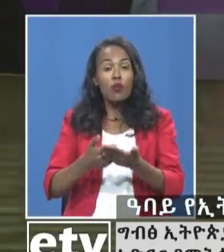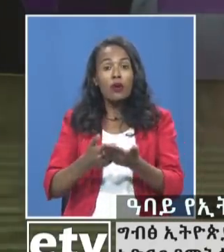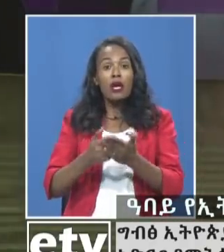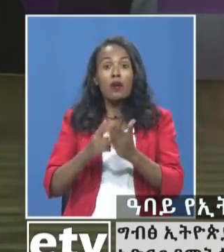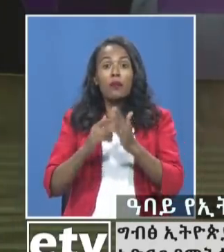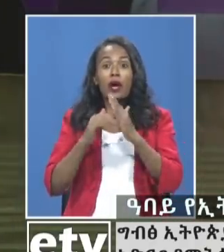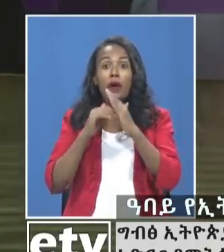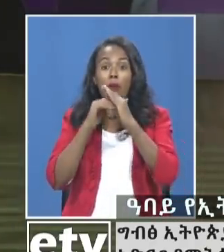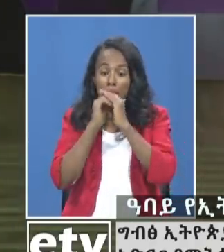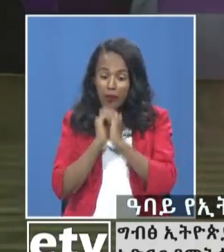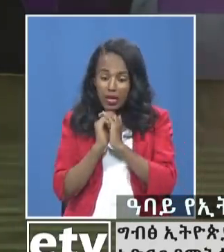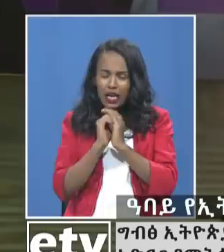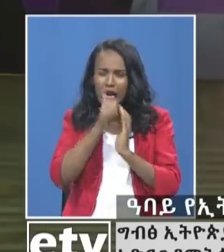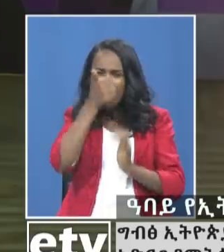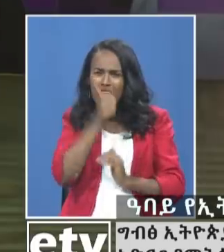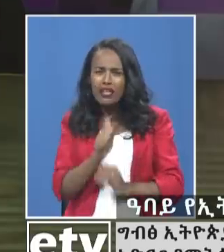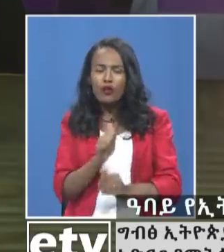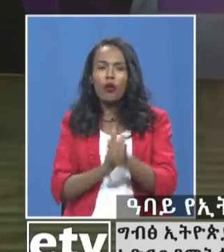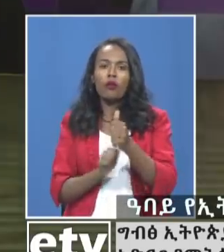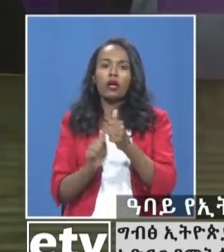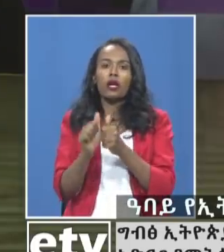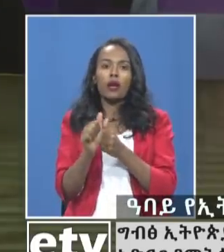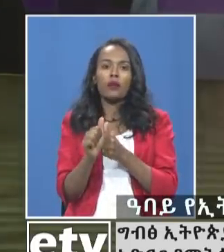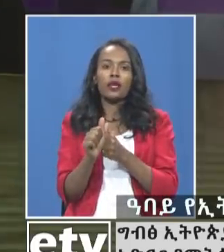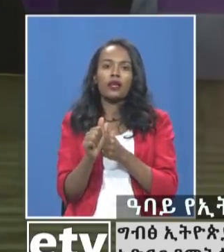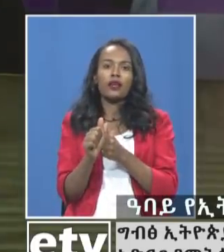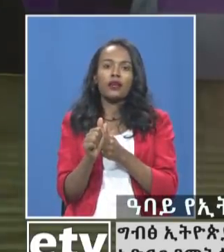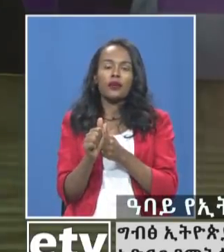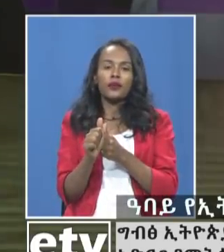ደግሞ ከማንኛውም ቀዳሚ ነን።